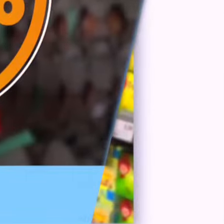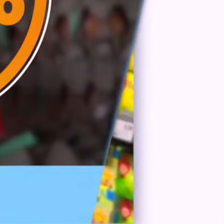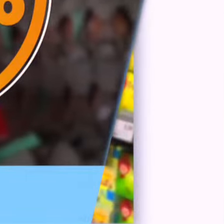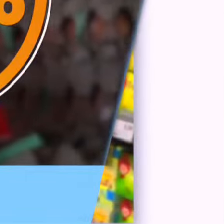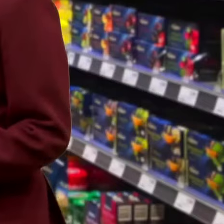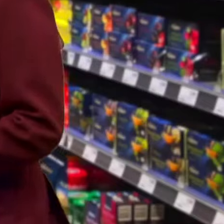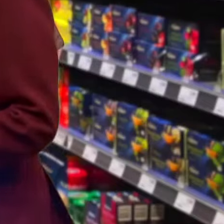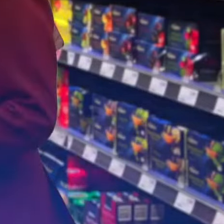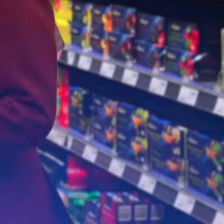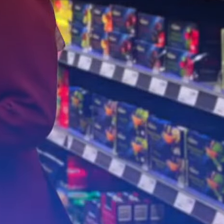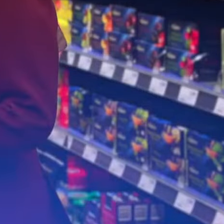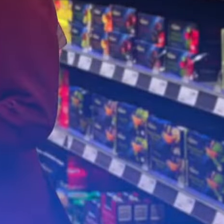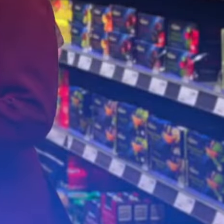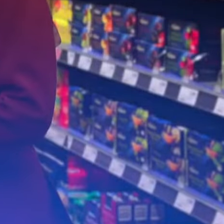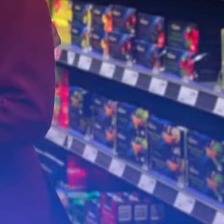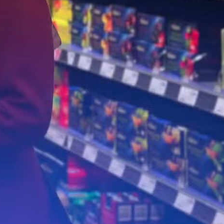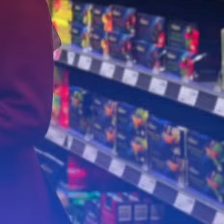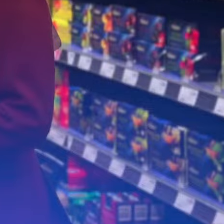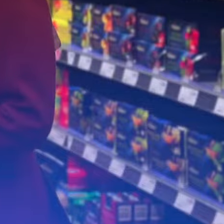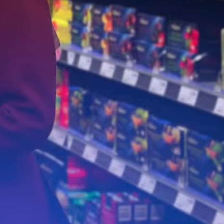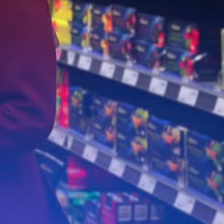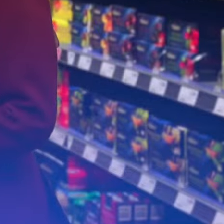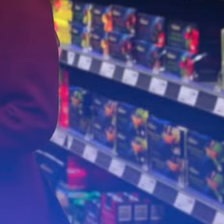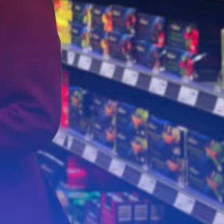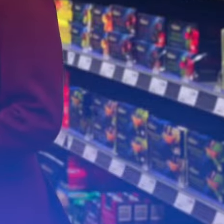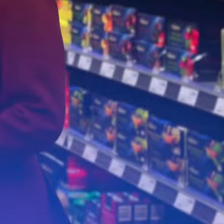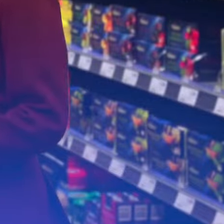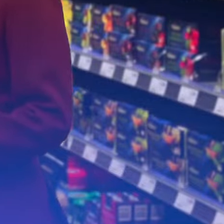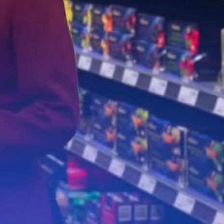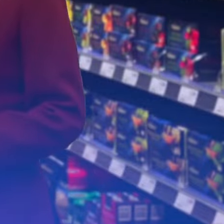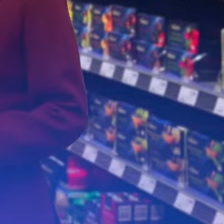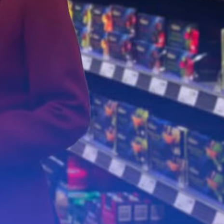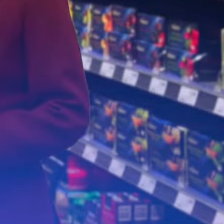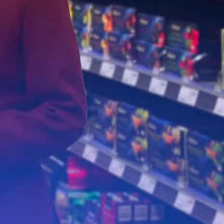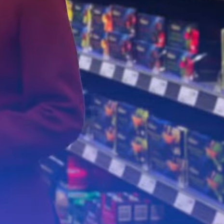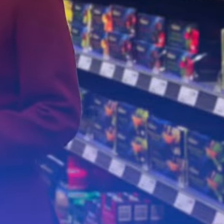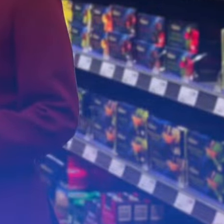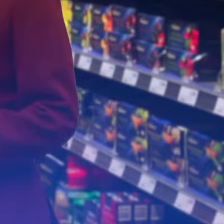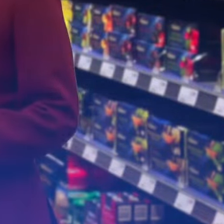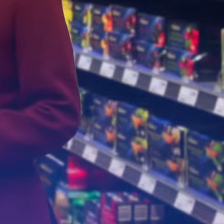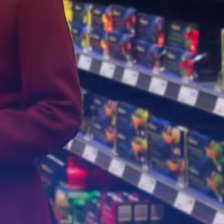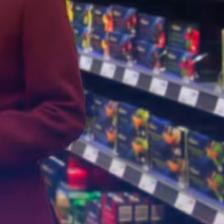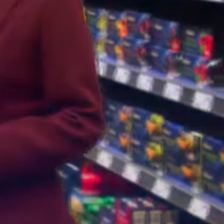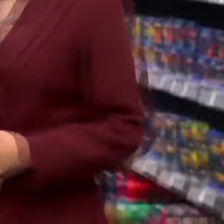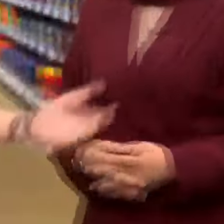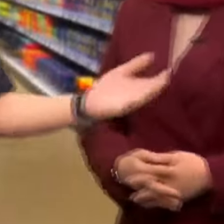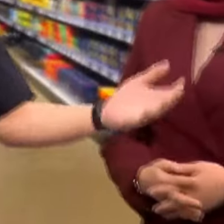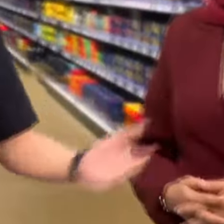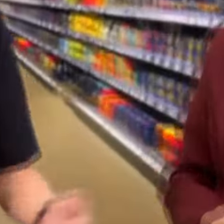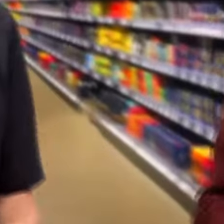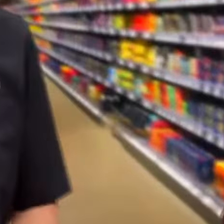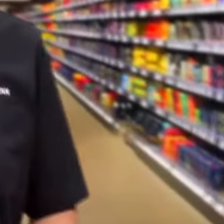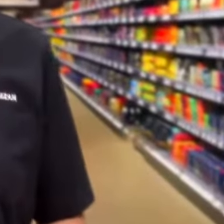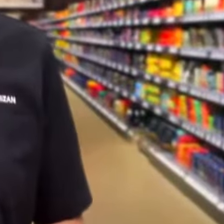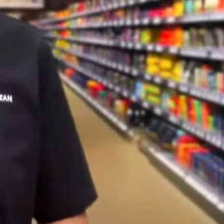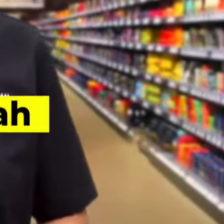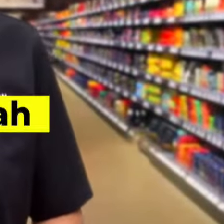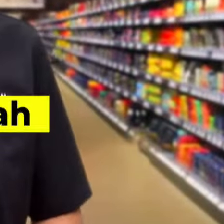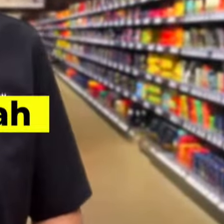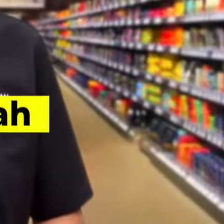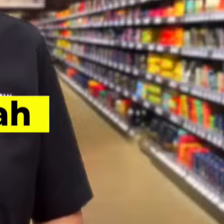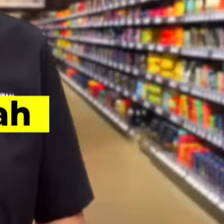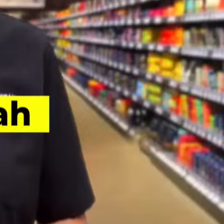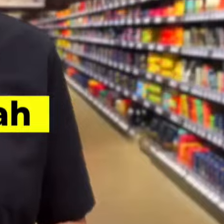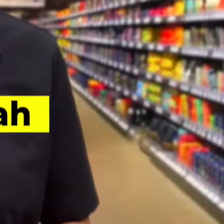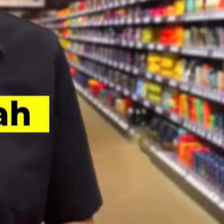30%. Datuk nak pergi mana ni? Pastinya ke program jualan ramah madani. Kepada anda yang ingin